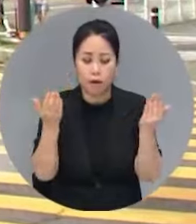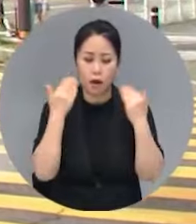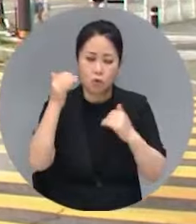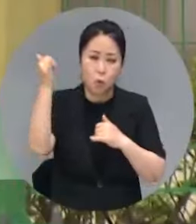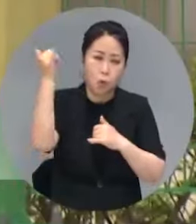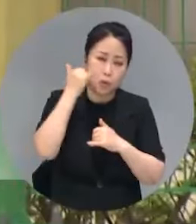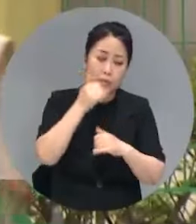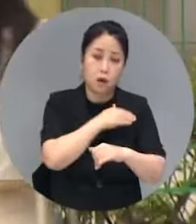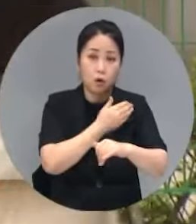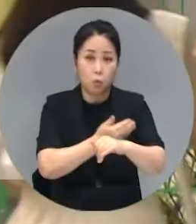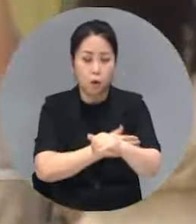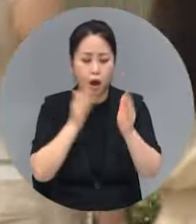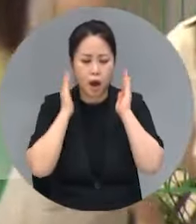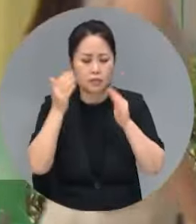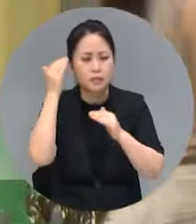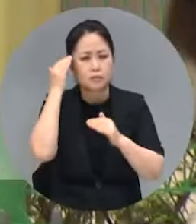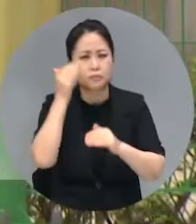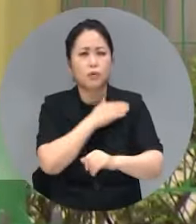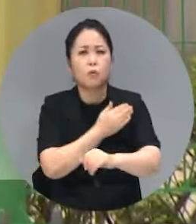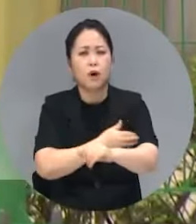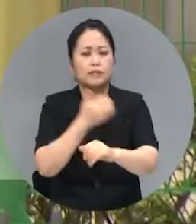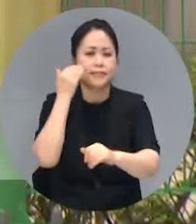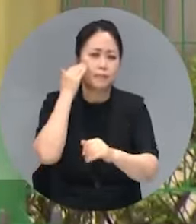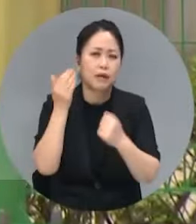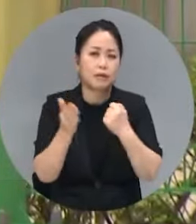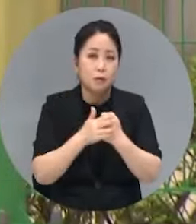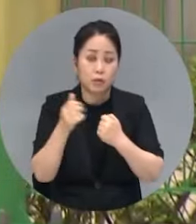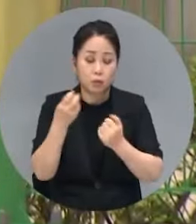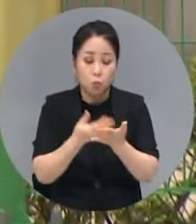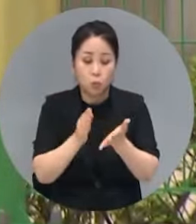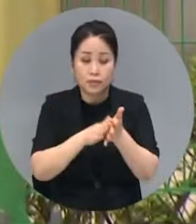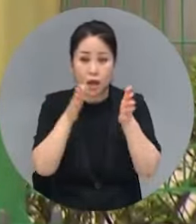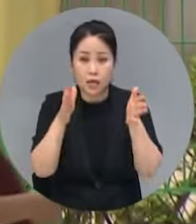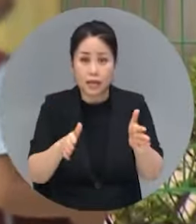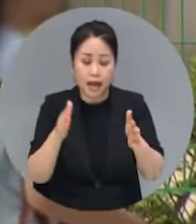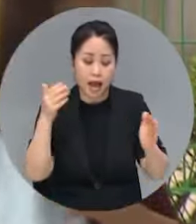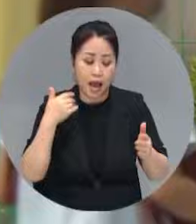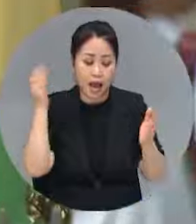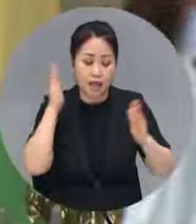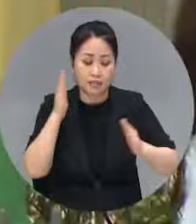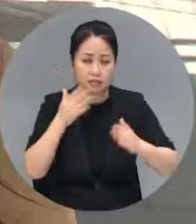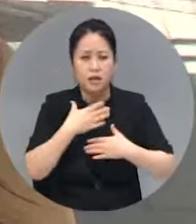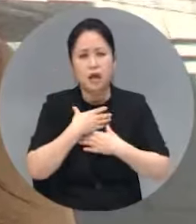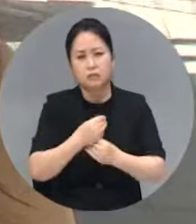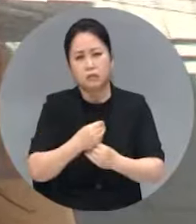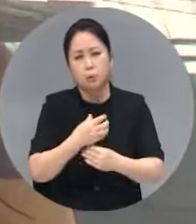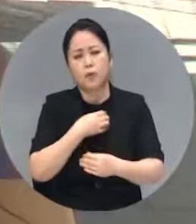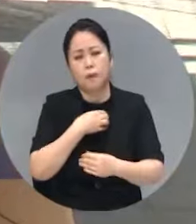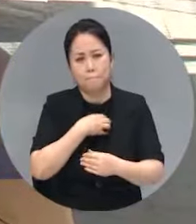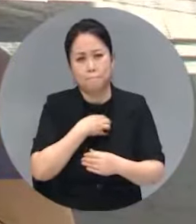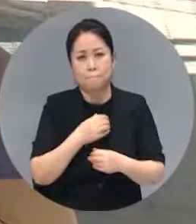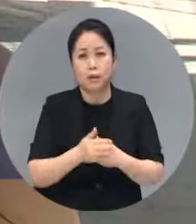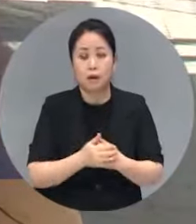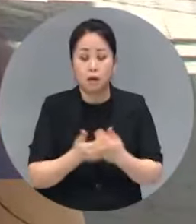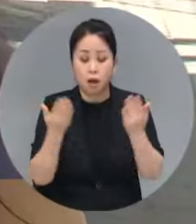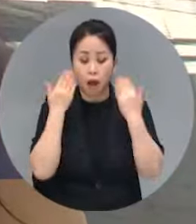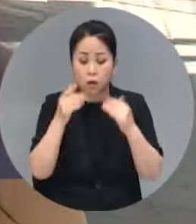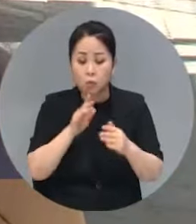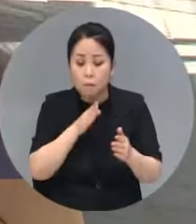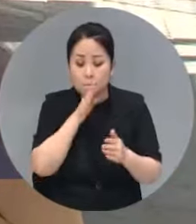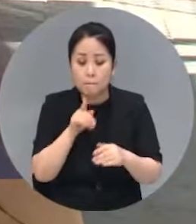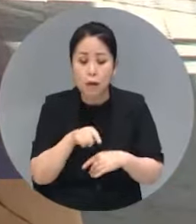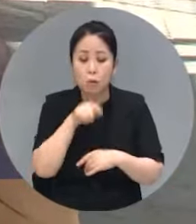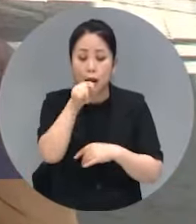학습권 침해는 물론 공사기간 동안 아이들 안전마저 위협받는다는 겁니다. 학교가 바로 앞인데 이 공사하는